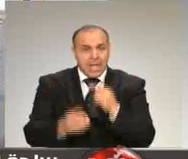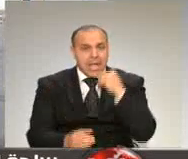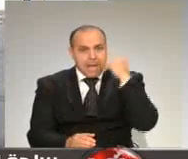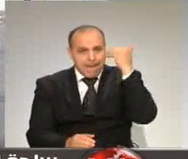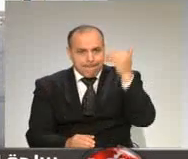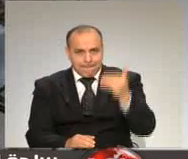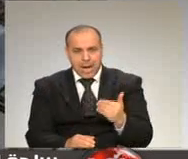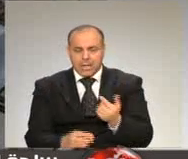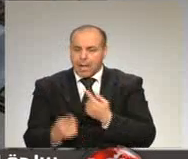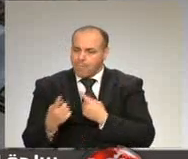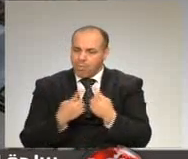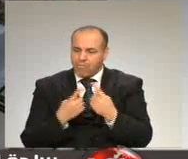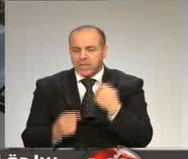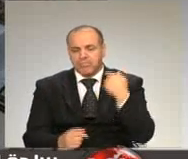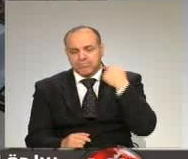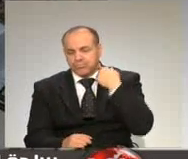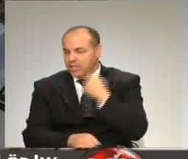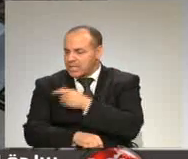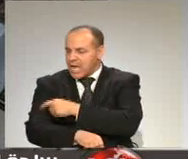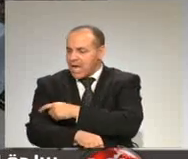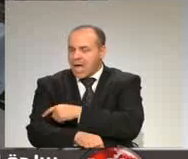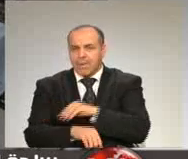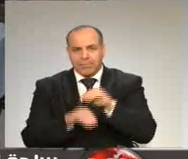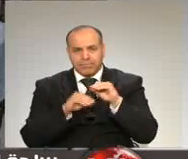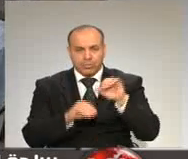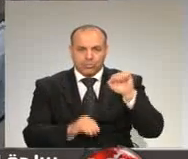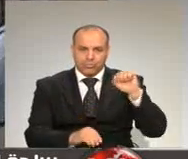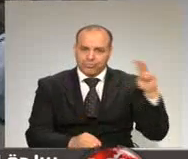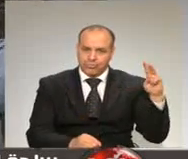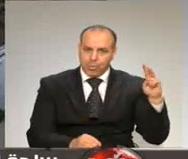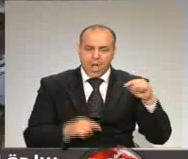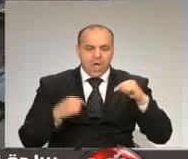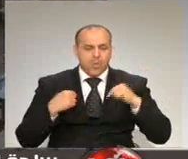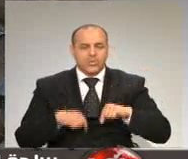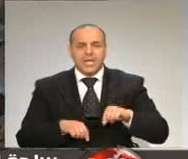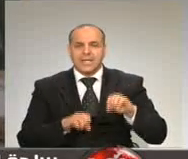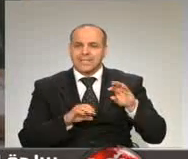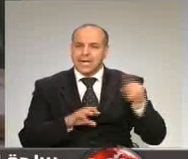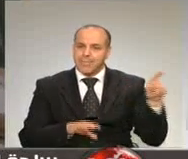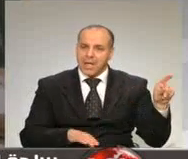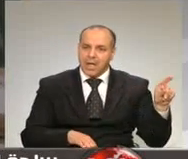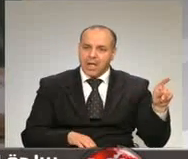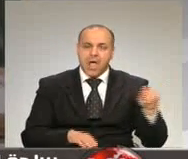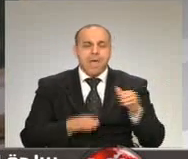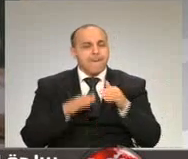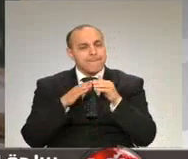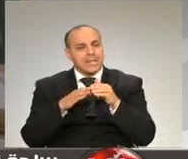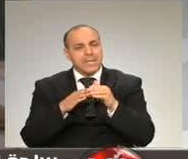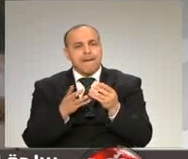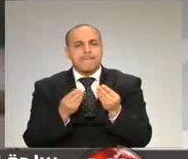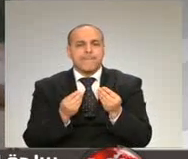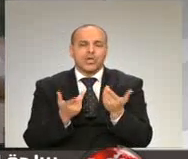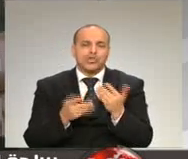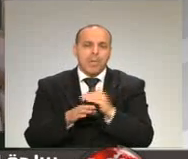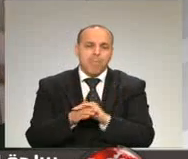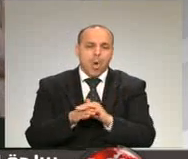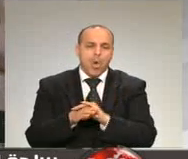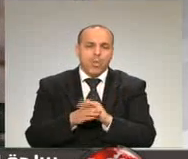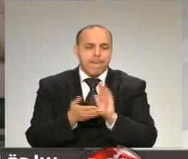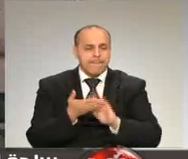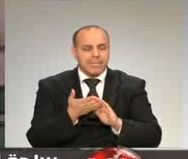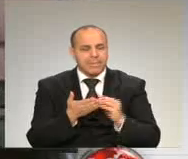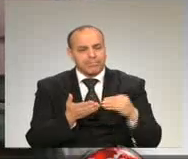بعد فشل المفاوضات بين نقابة العامة للتعليم الثانوي وسلطة الإشراف على خلفية مطالب متعلقة بتطوير